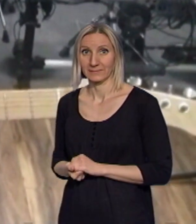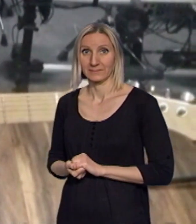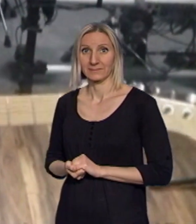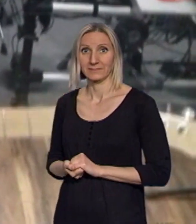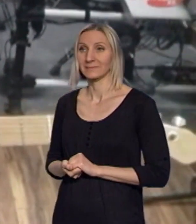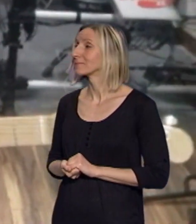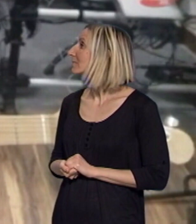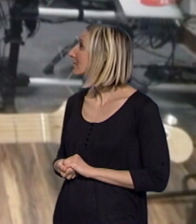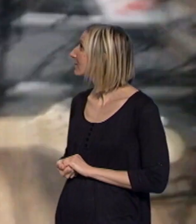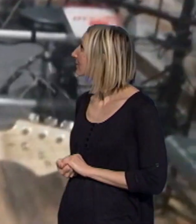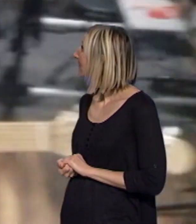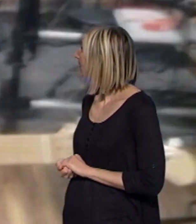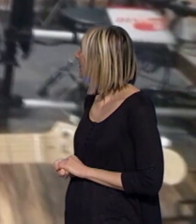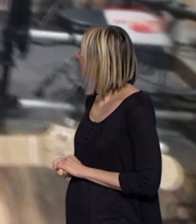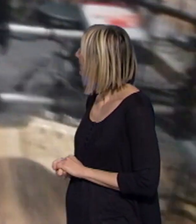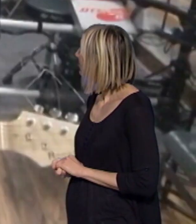E,